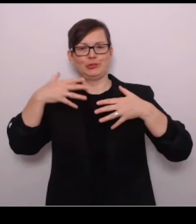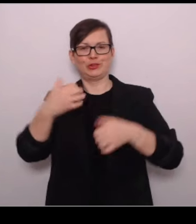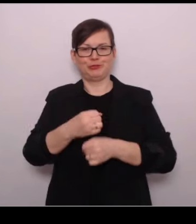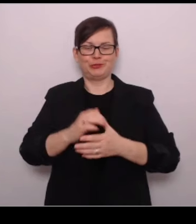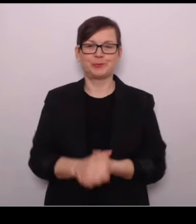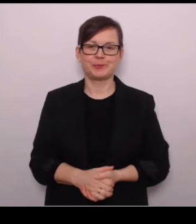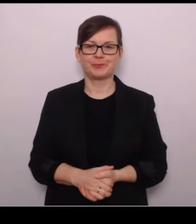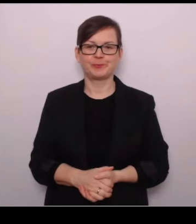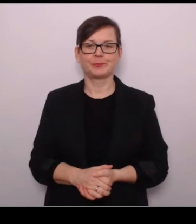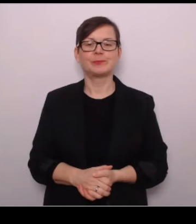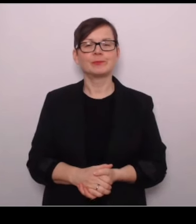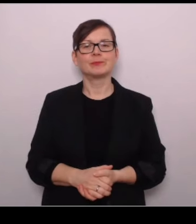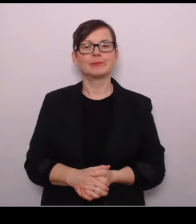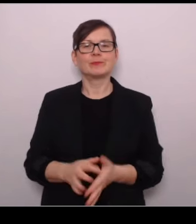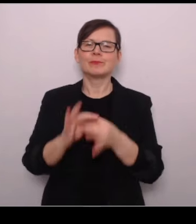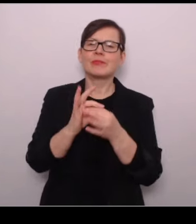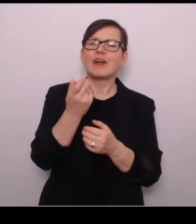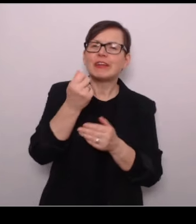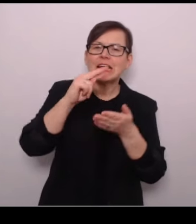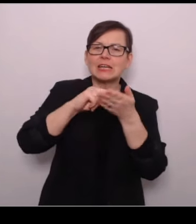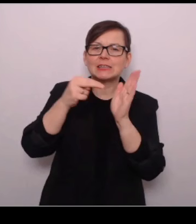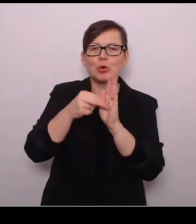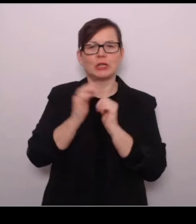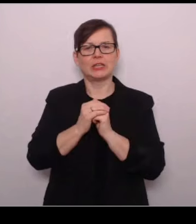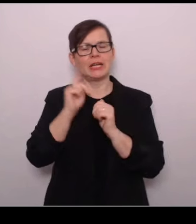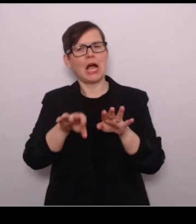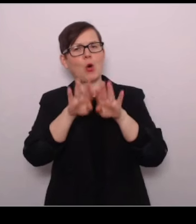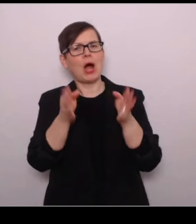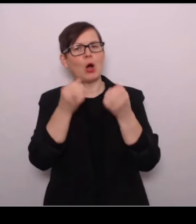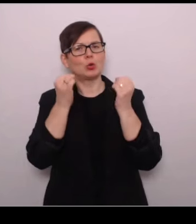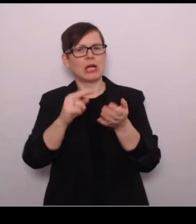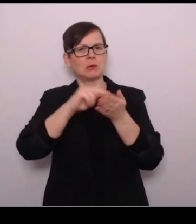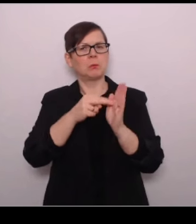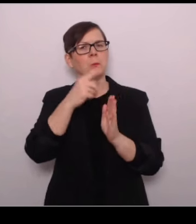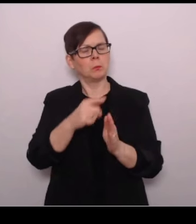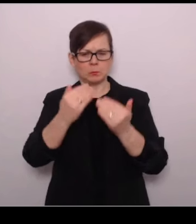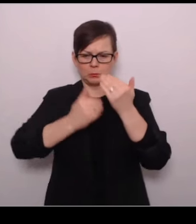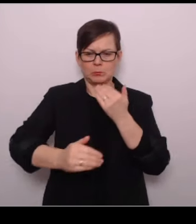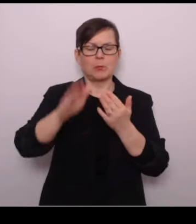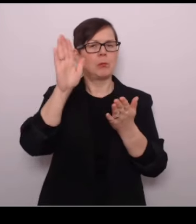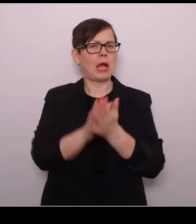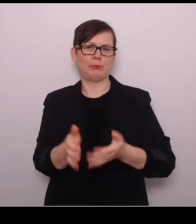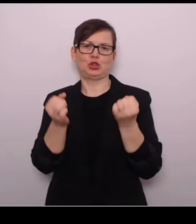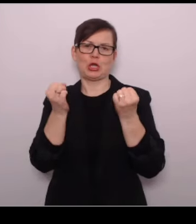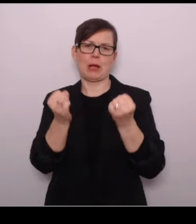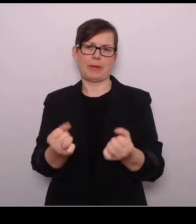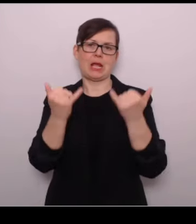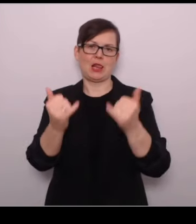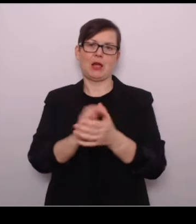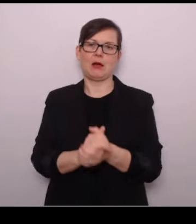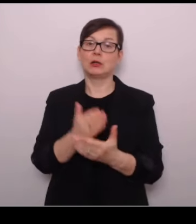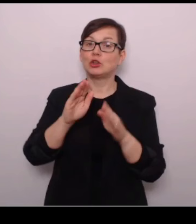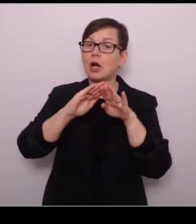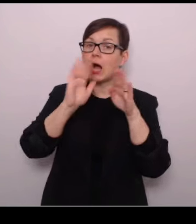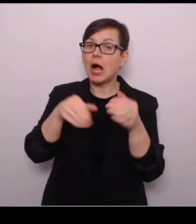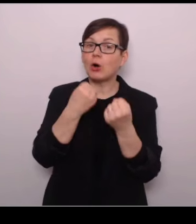und sind jetzt für künftige Herausforderungen gut gerüstet. Und wir bleiben finanzpolitischer und auch, was die